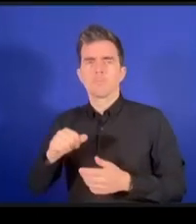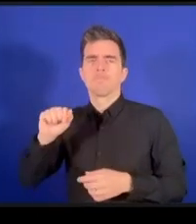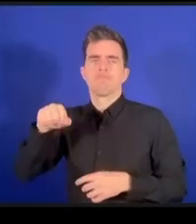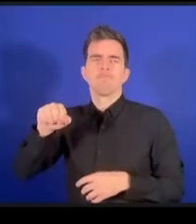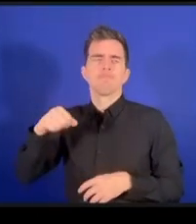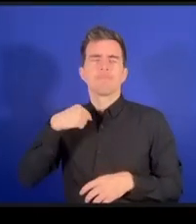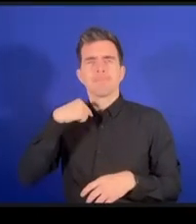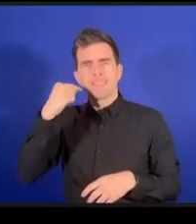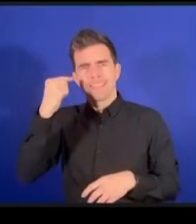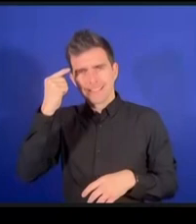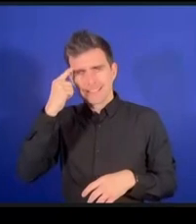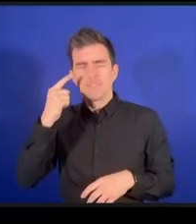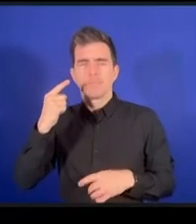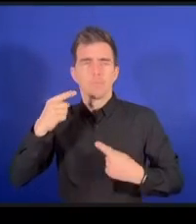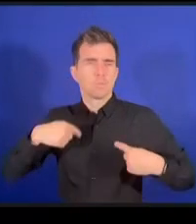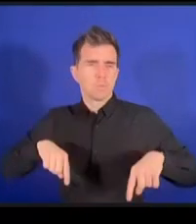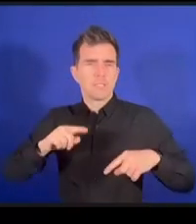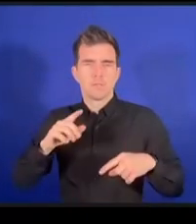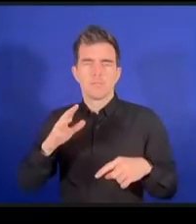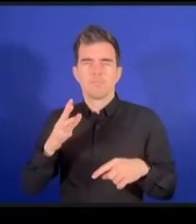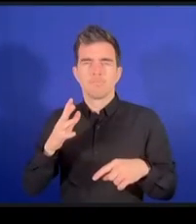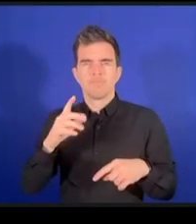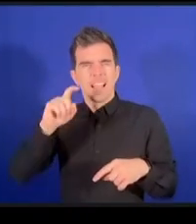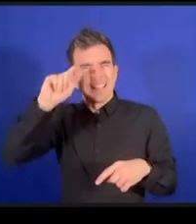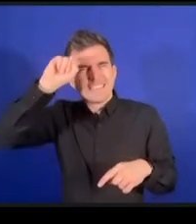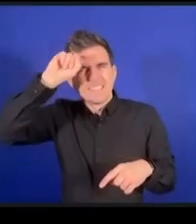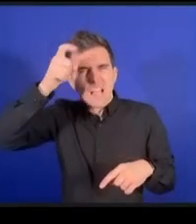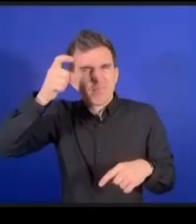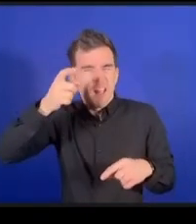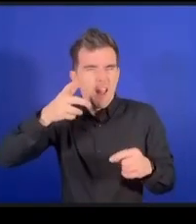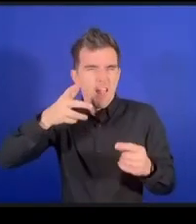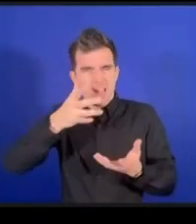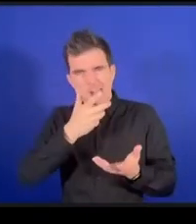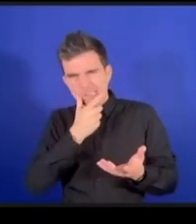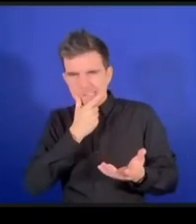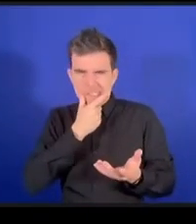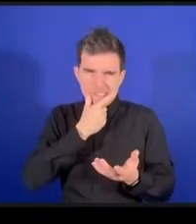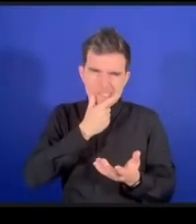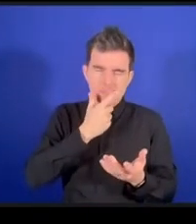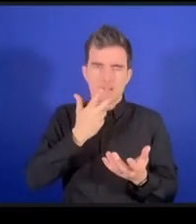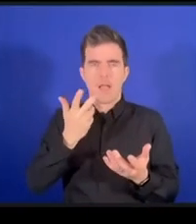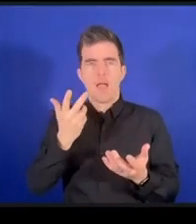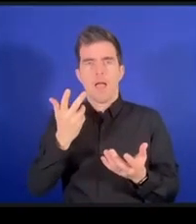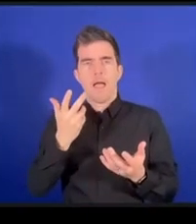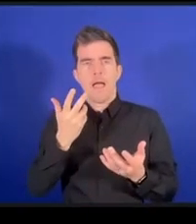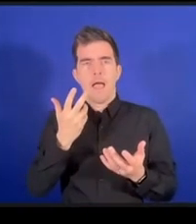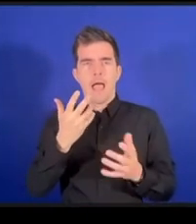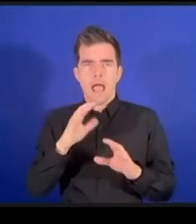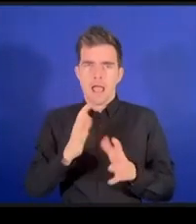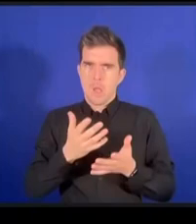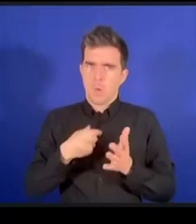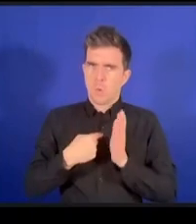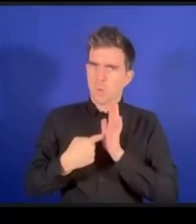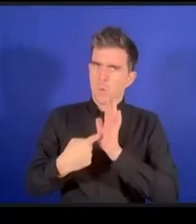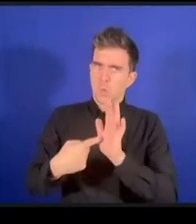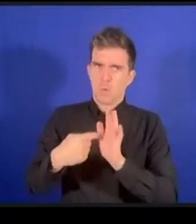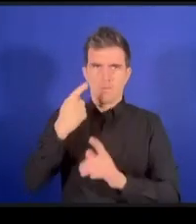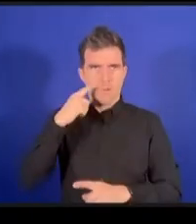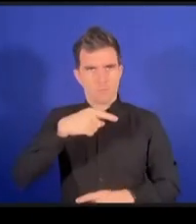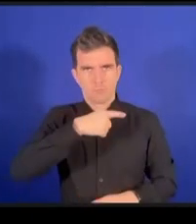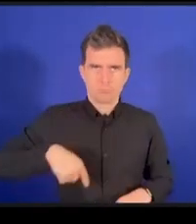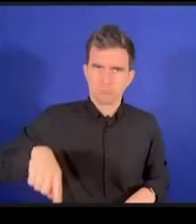всех динамических коалиции потому что они очень разнообразны они разнообразны по своей